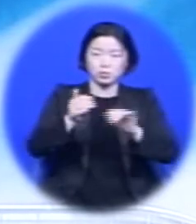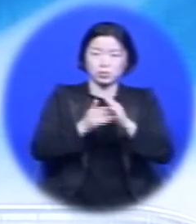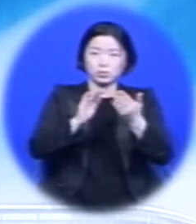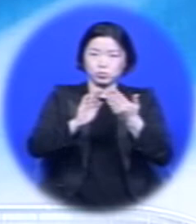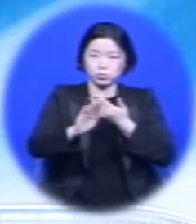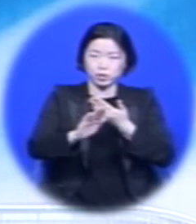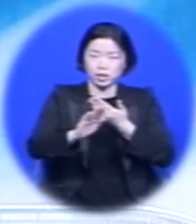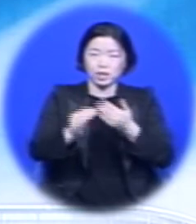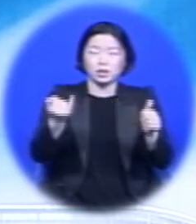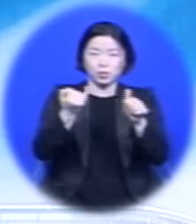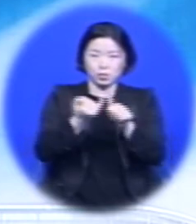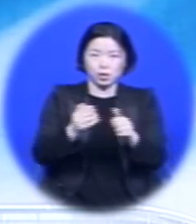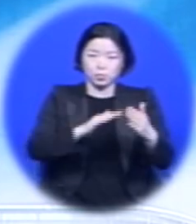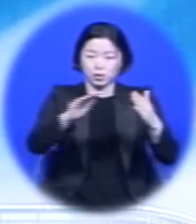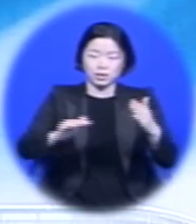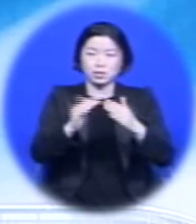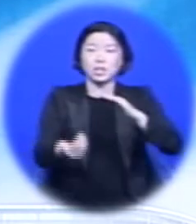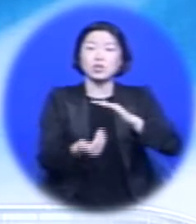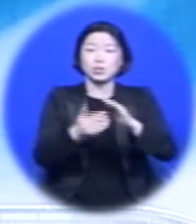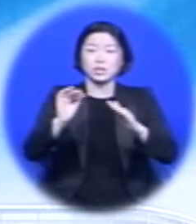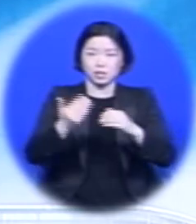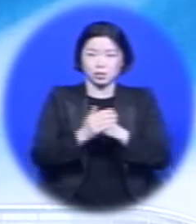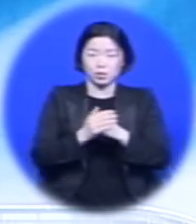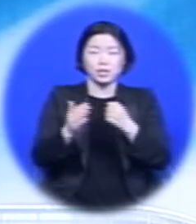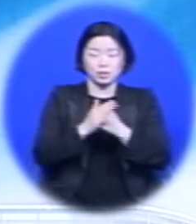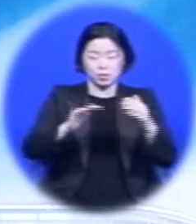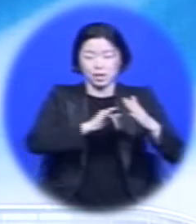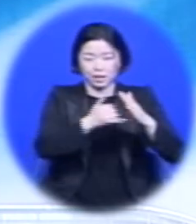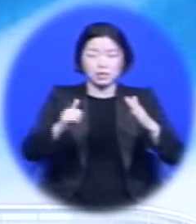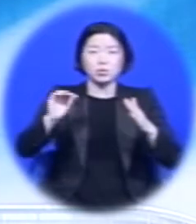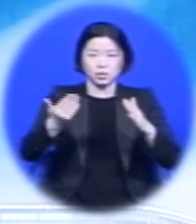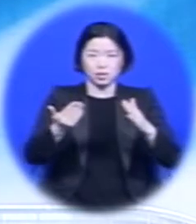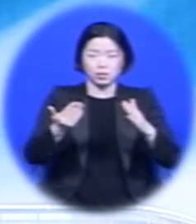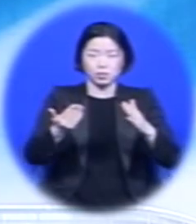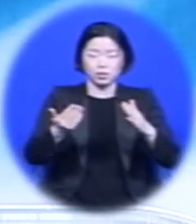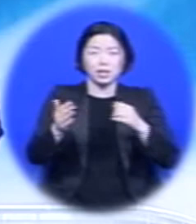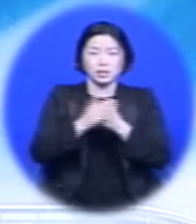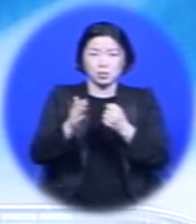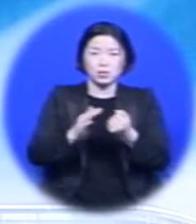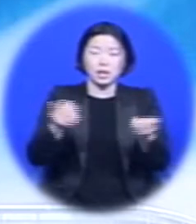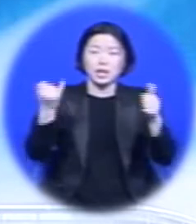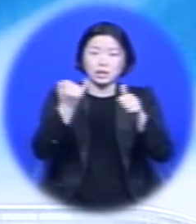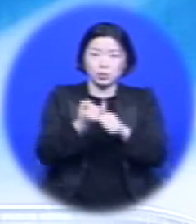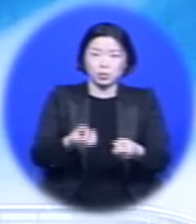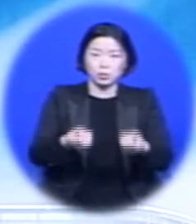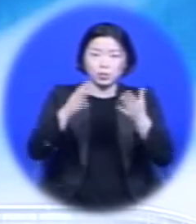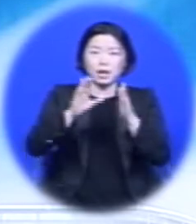가정이 이루어지는 겁니다. 그래서 가족이 되는 거예요. 그러므로 결혼할 때